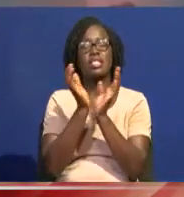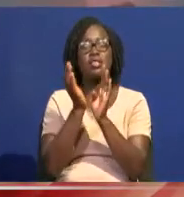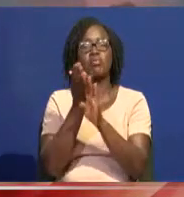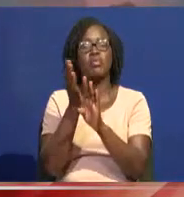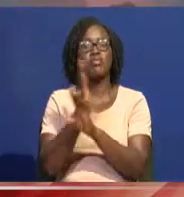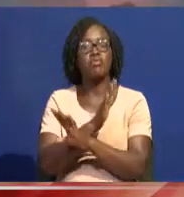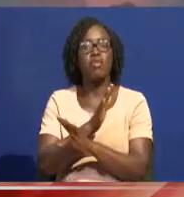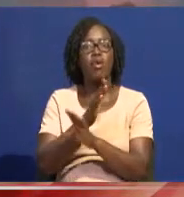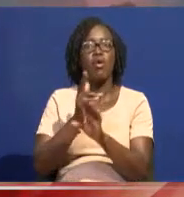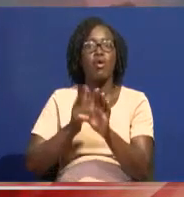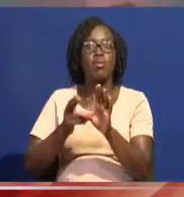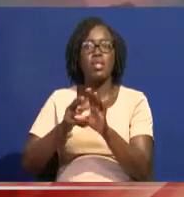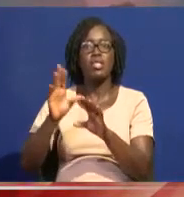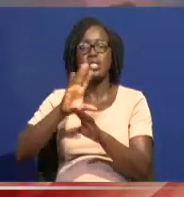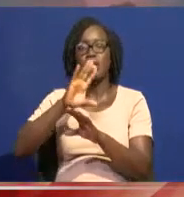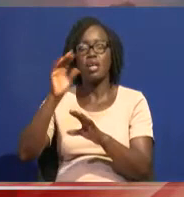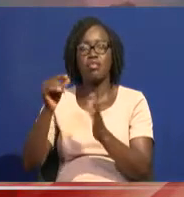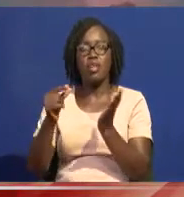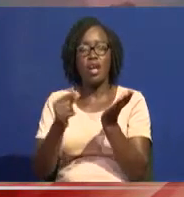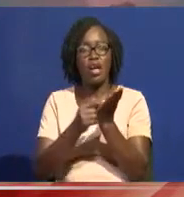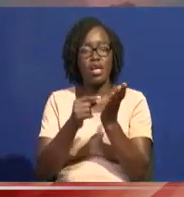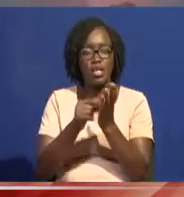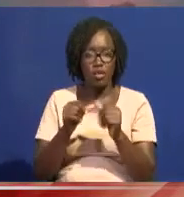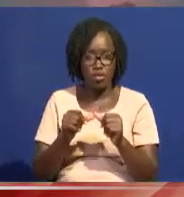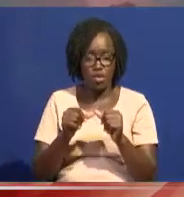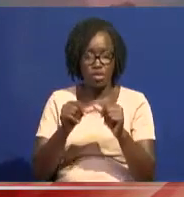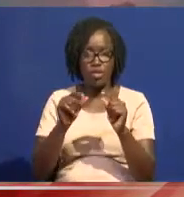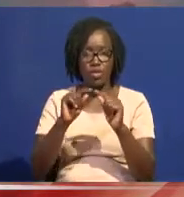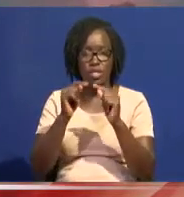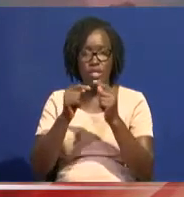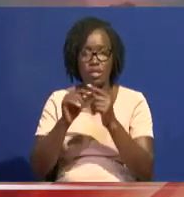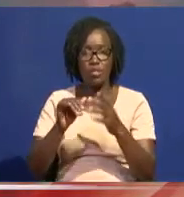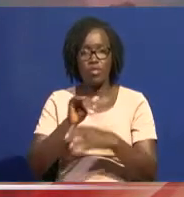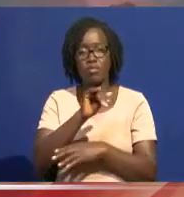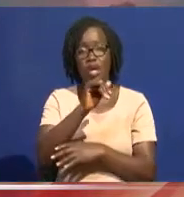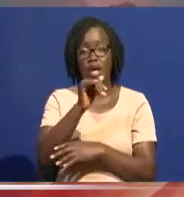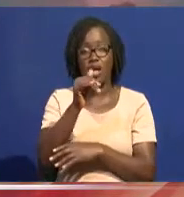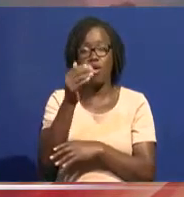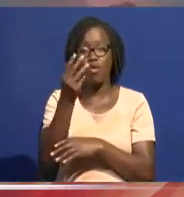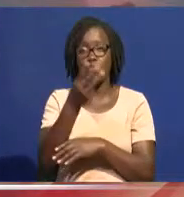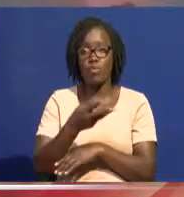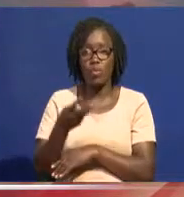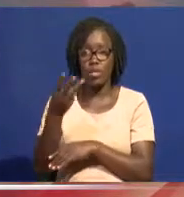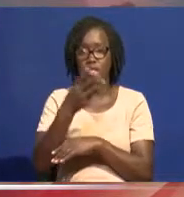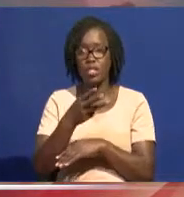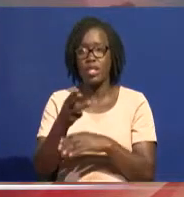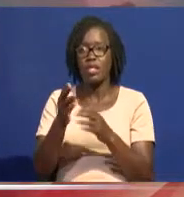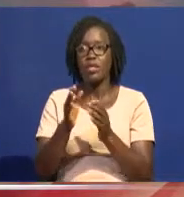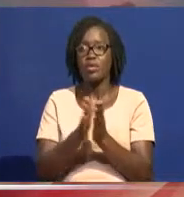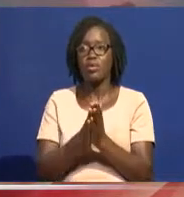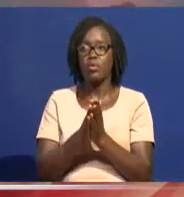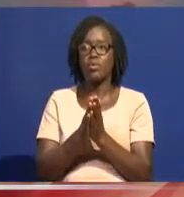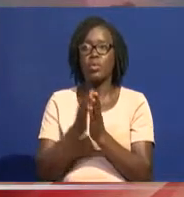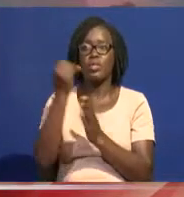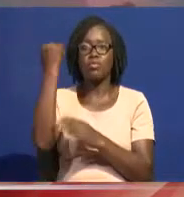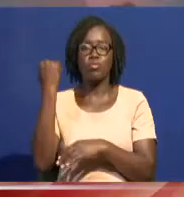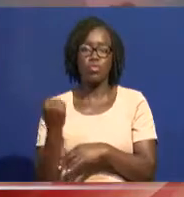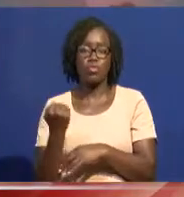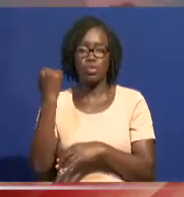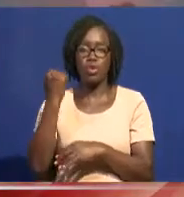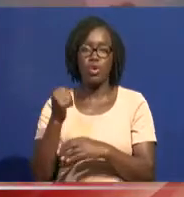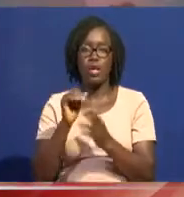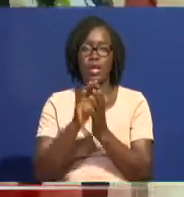ya Bara Afrika inayoendelea mjini Accra nchini Ghana. Timu hizo zitaondoka nchini Jumatano hii pamoja na timu ya judo na timu ya mpira wa